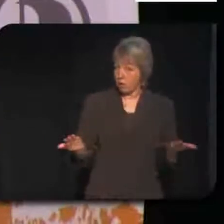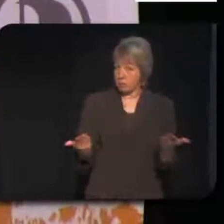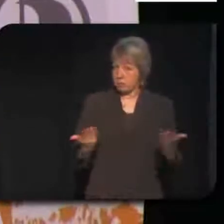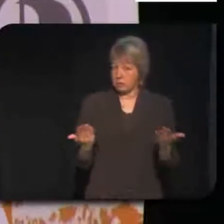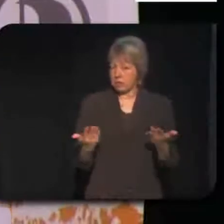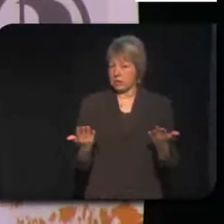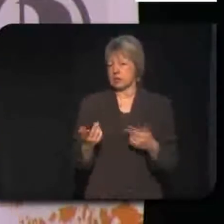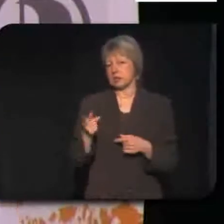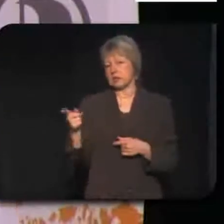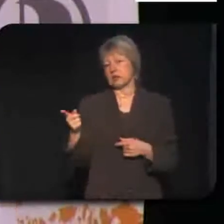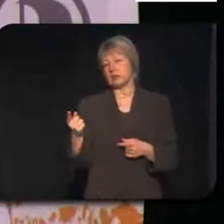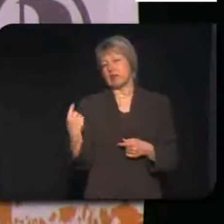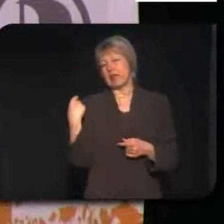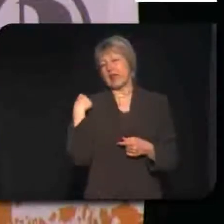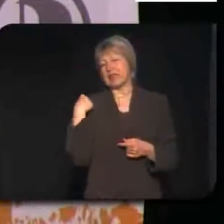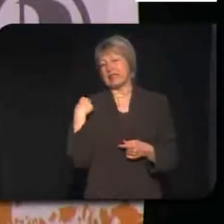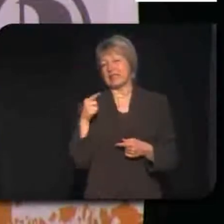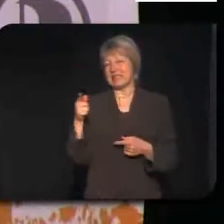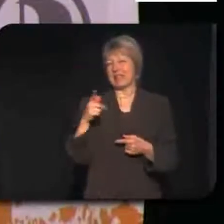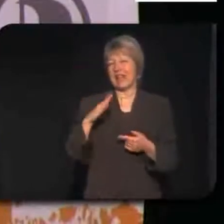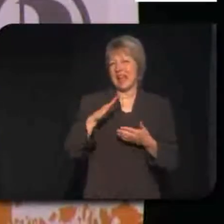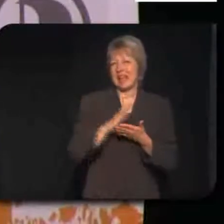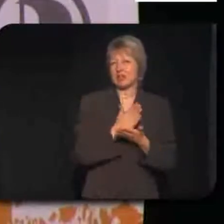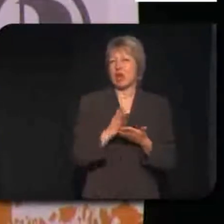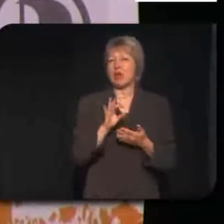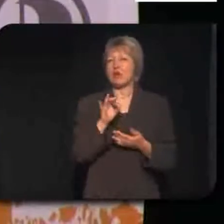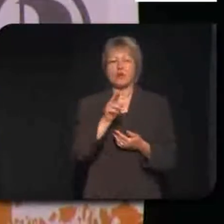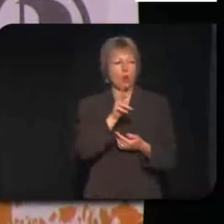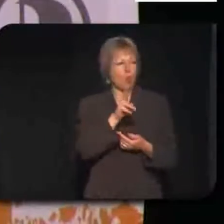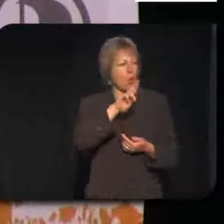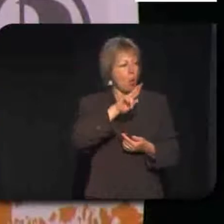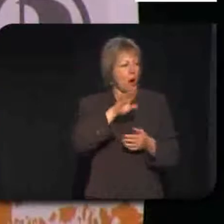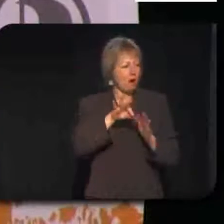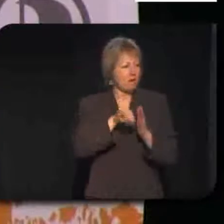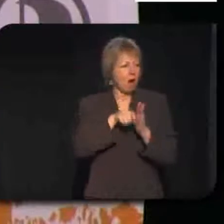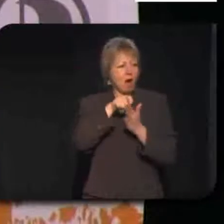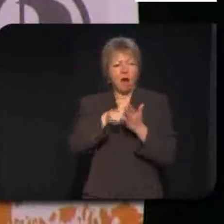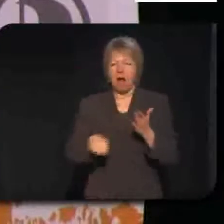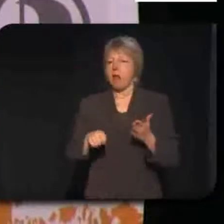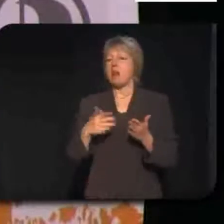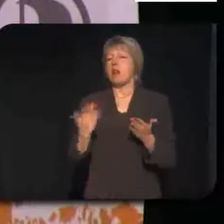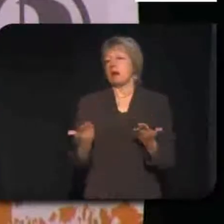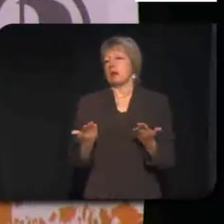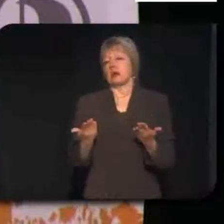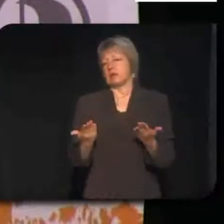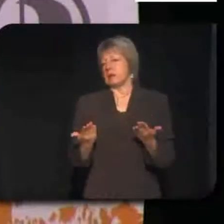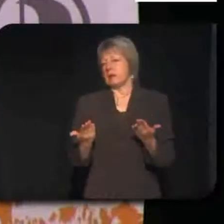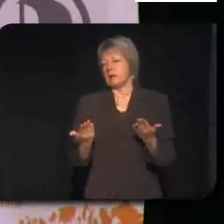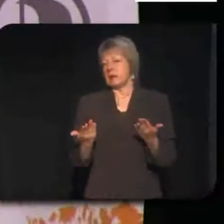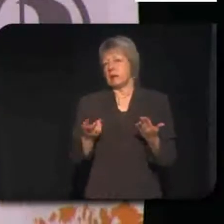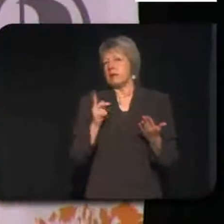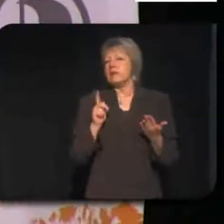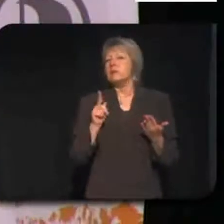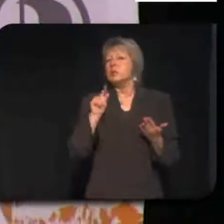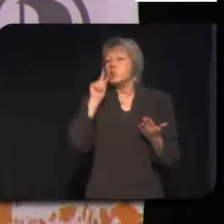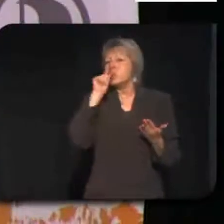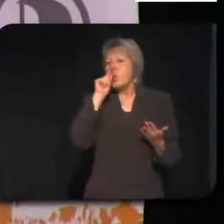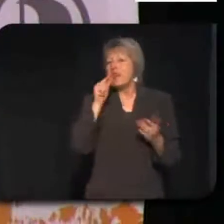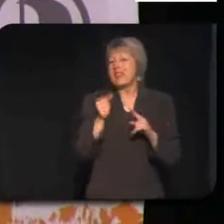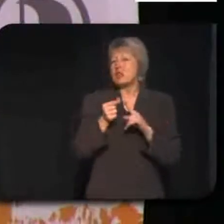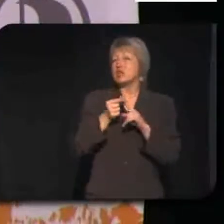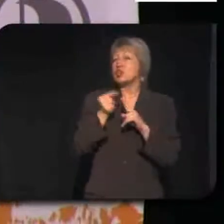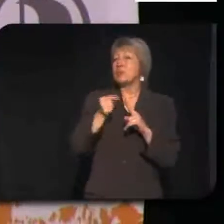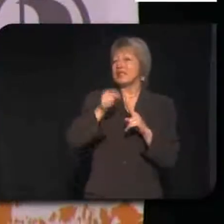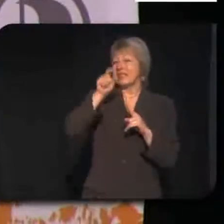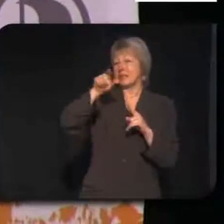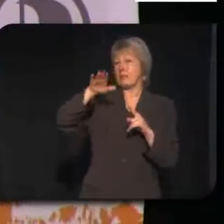Verzweiflung getroffene Entscheidung zu Urwahl zu viele Köpfe zu für zu wenig Spitzenplätze keine